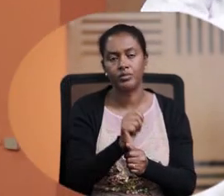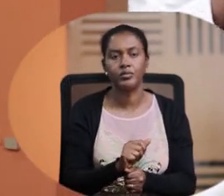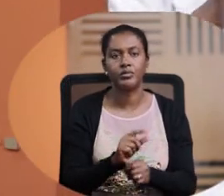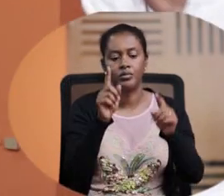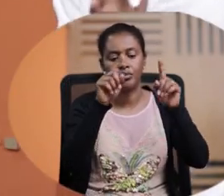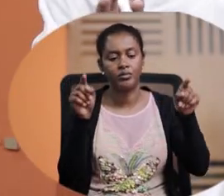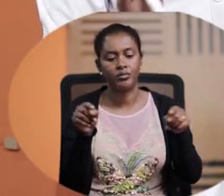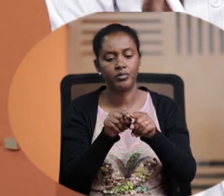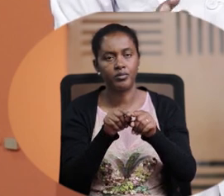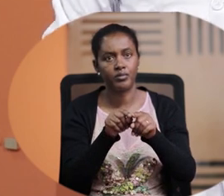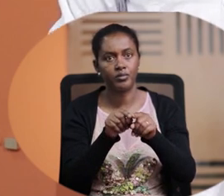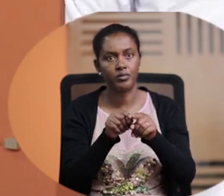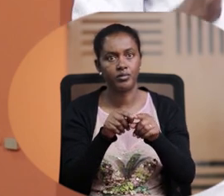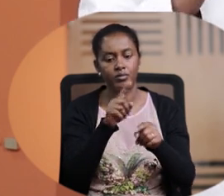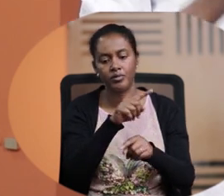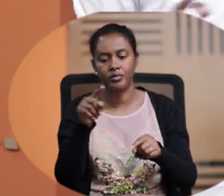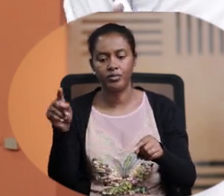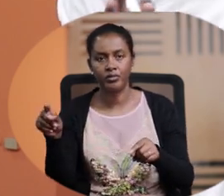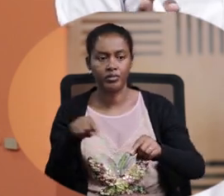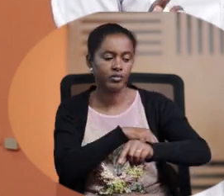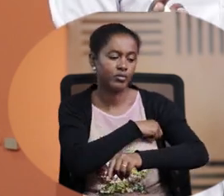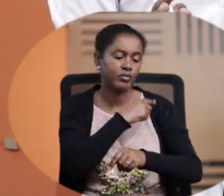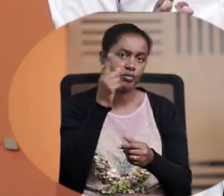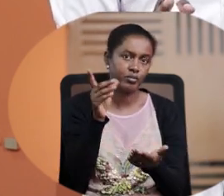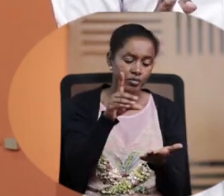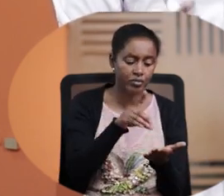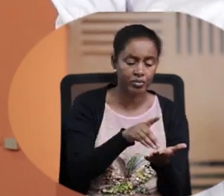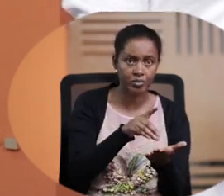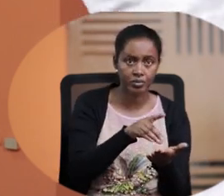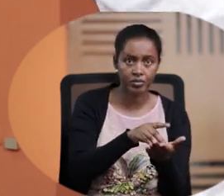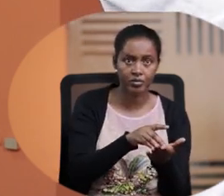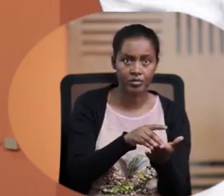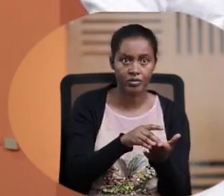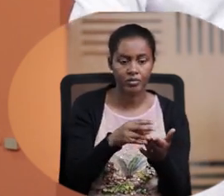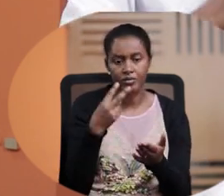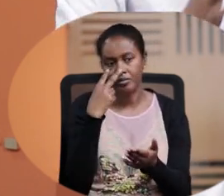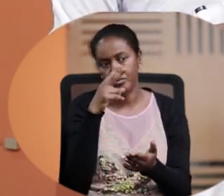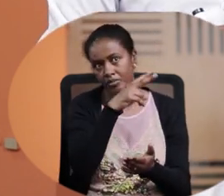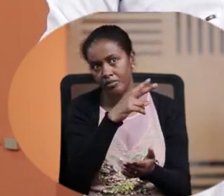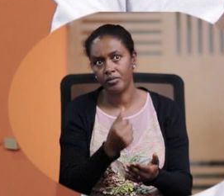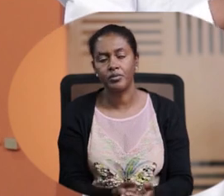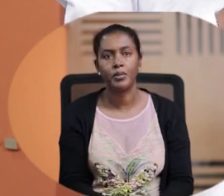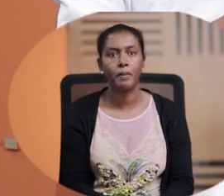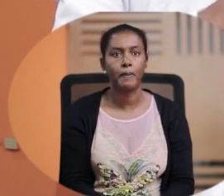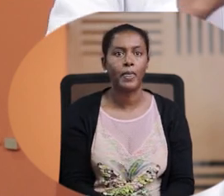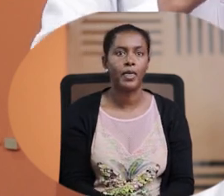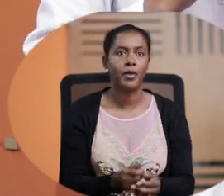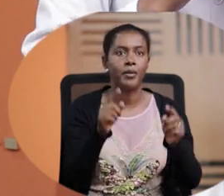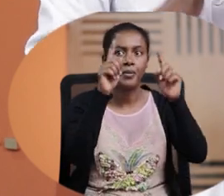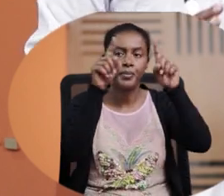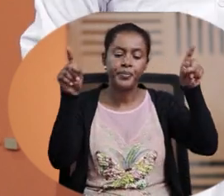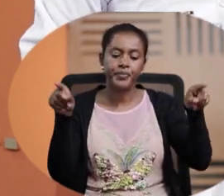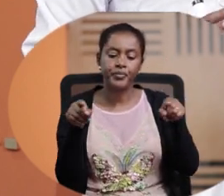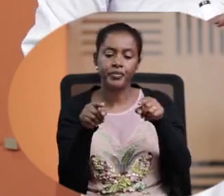grafi sarara temperature magala kana ibsu kasi yojede grafi kana kasuda duramal guna diriro